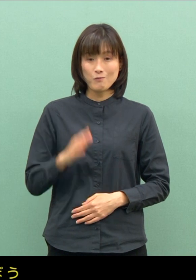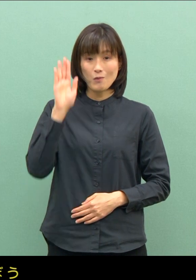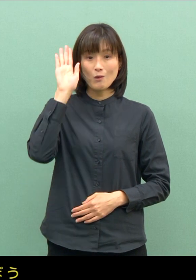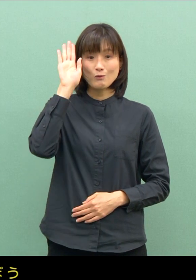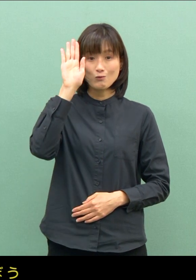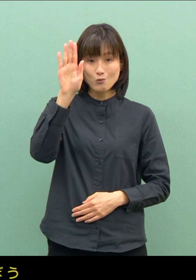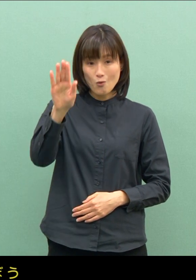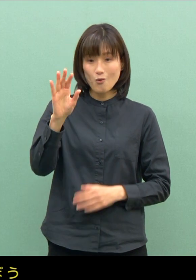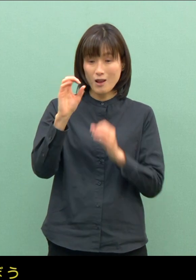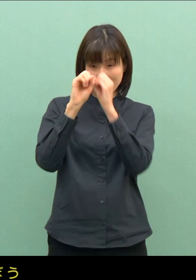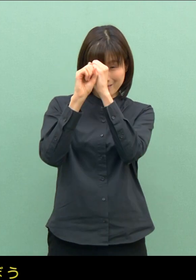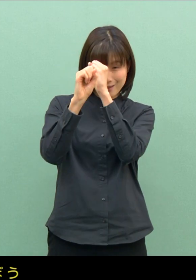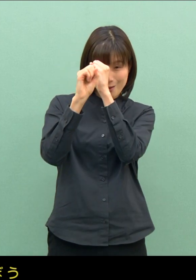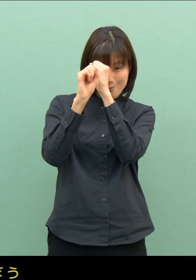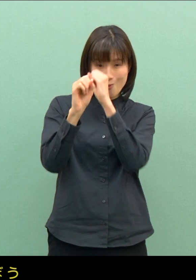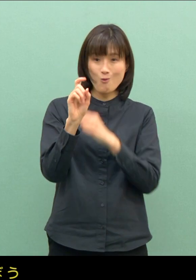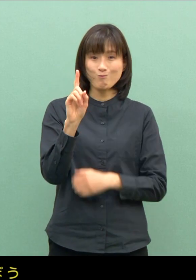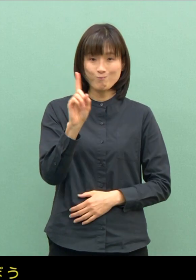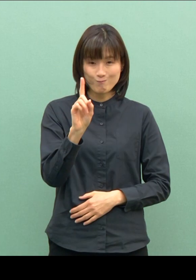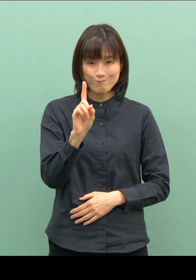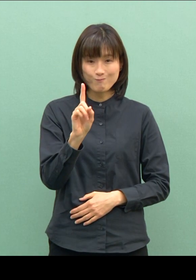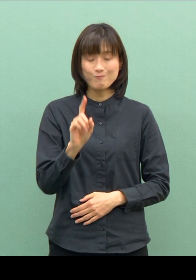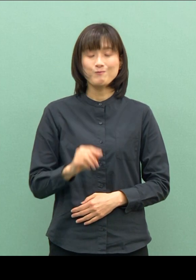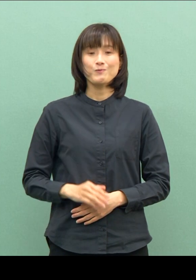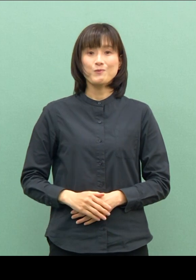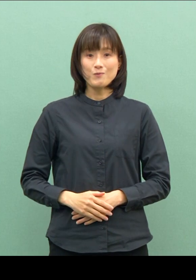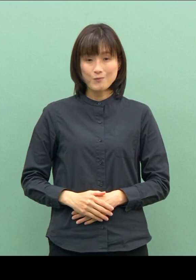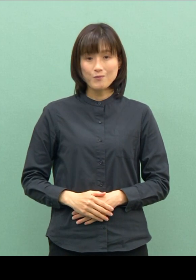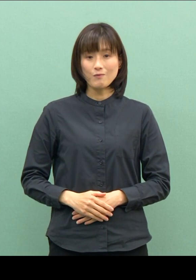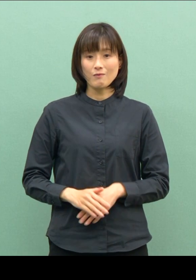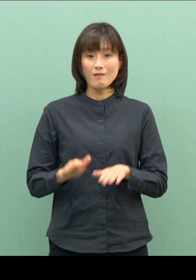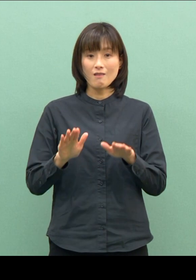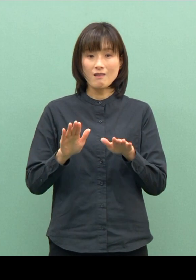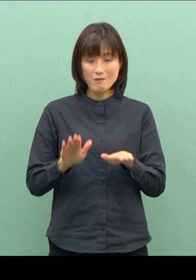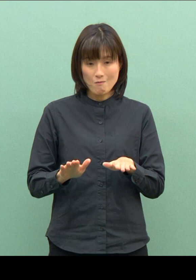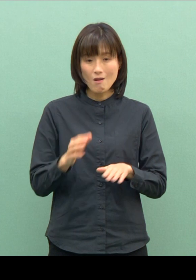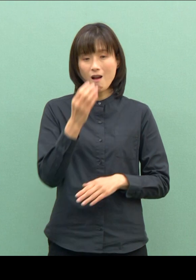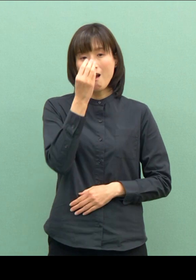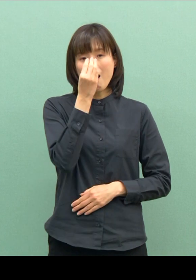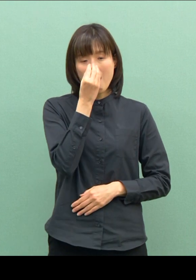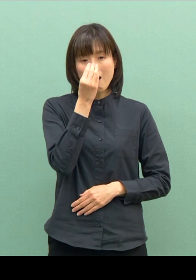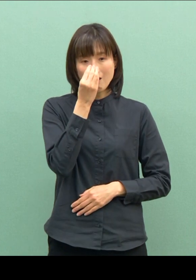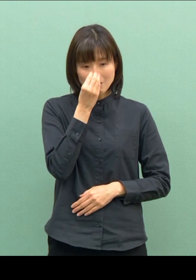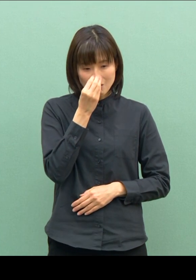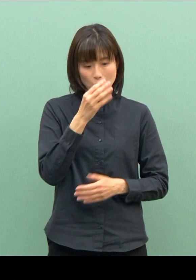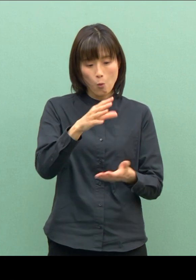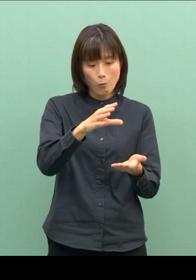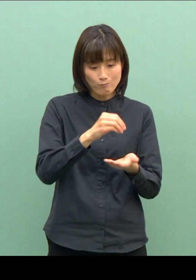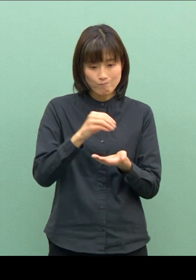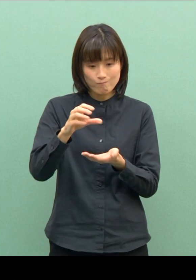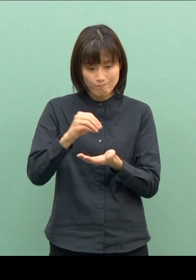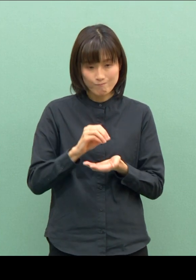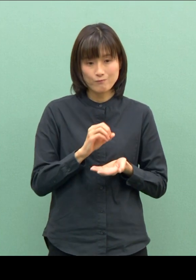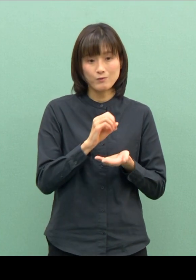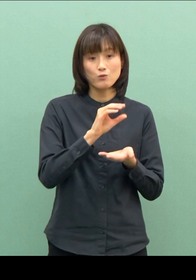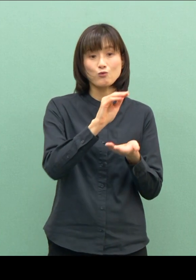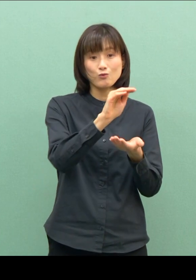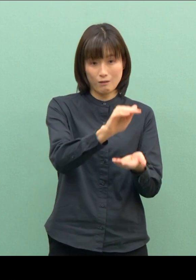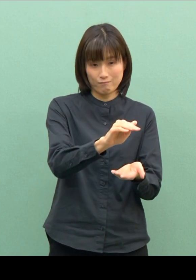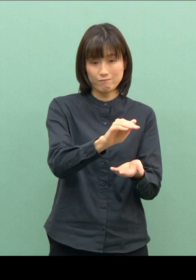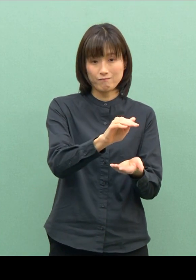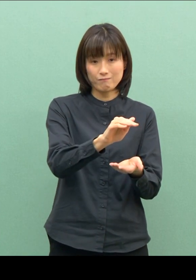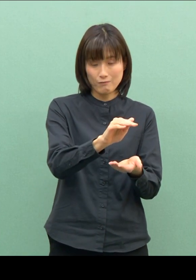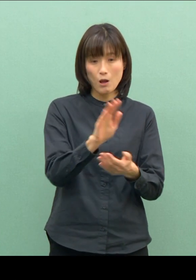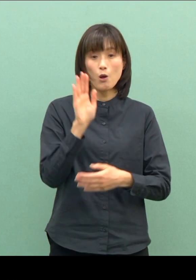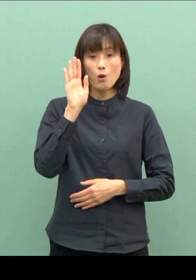将来の展望を教えてください。 今は主に生花でいちごを出荷していますが、今後はドライいちご